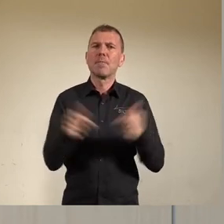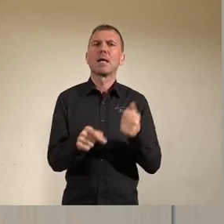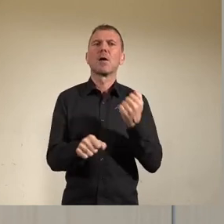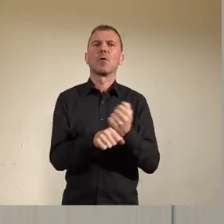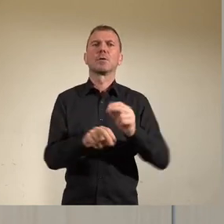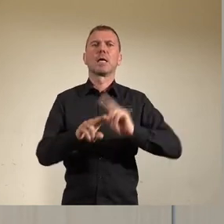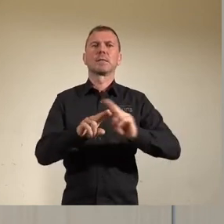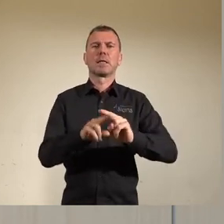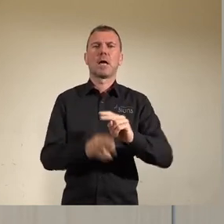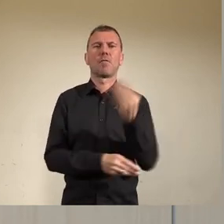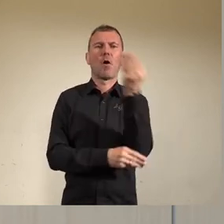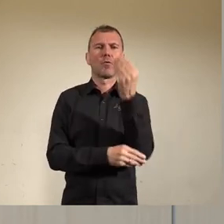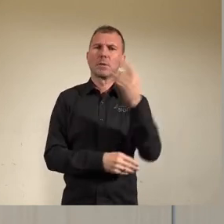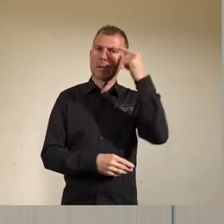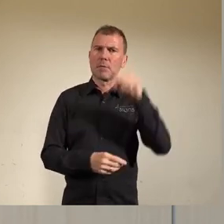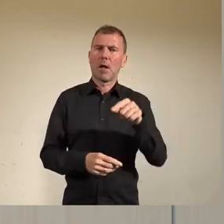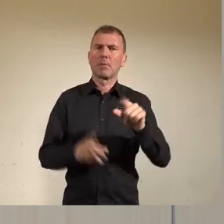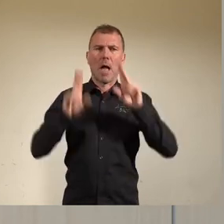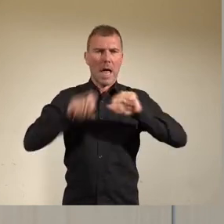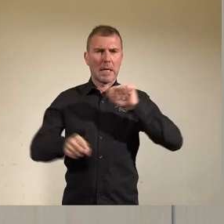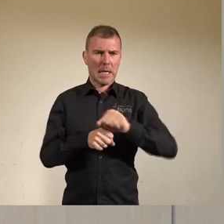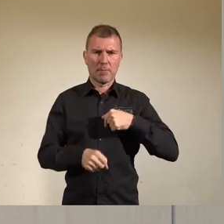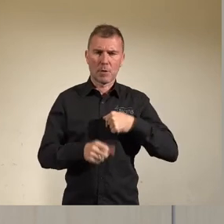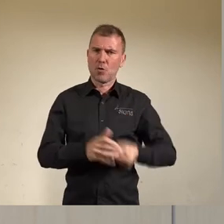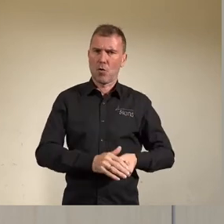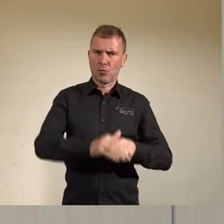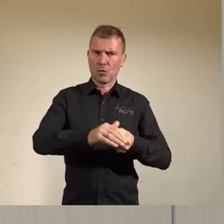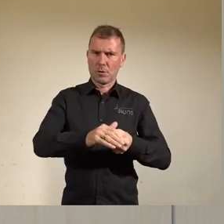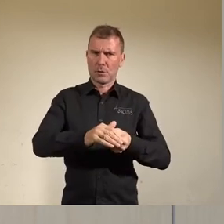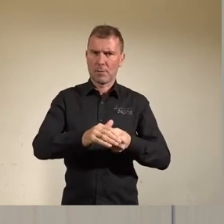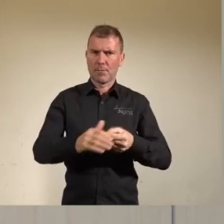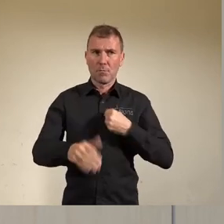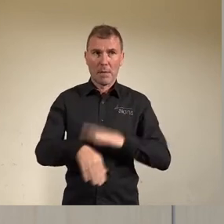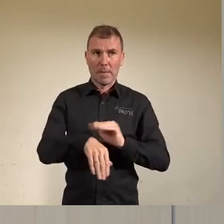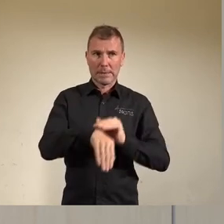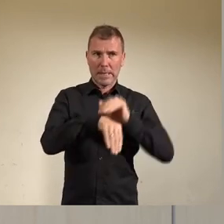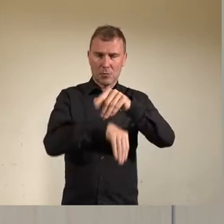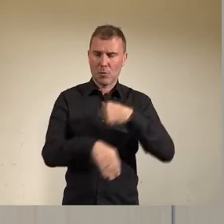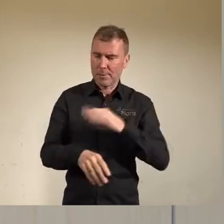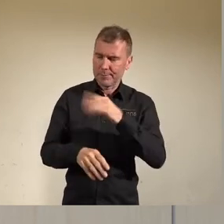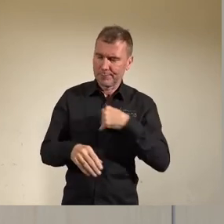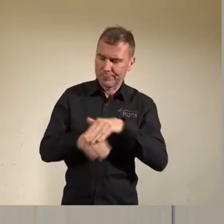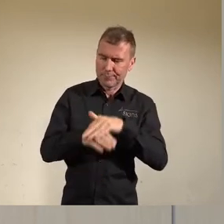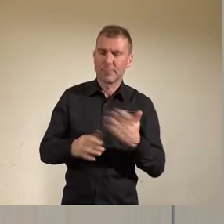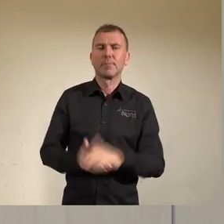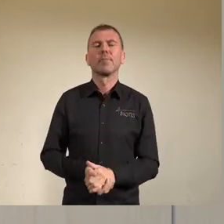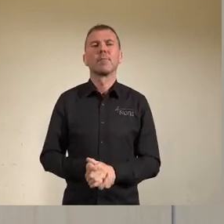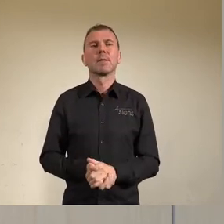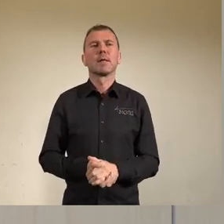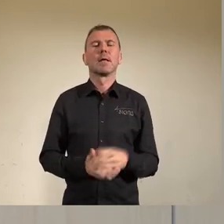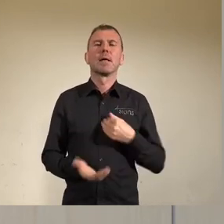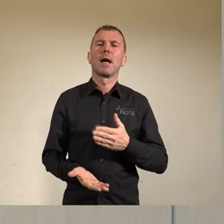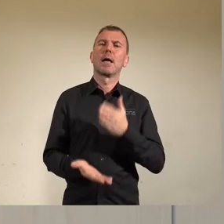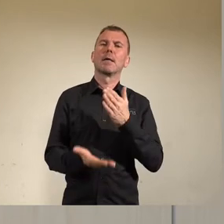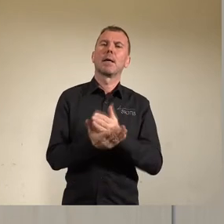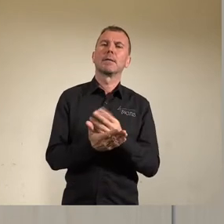von Kunstdenkmälern durch Ehrenamtliche unterstützt werden sollen. Und ich beende, ich bin schon über der Zeit, meine Rede wieder mit Seneca.